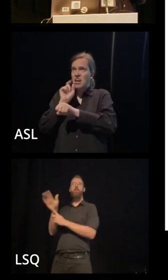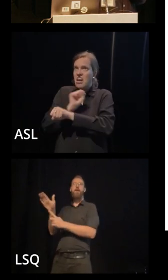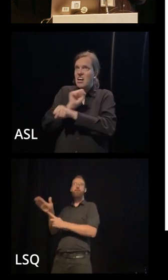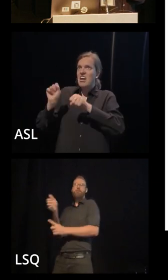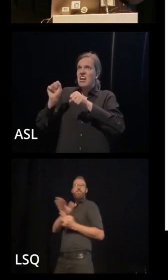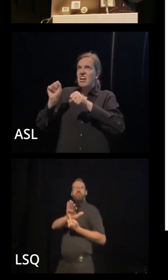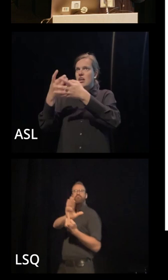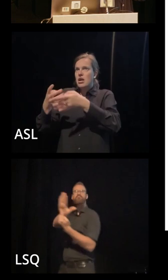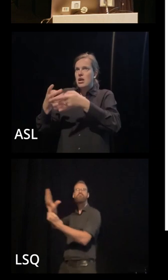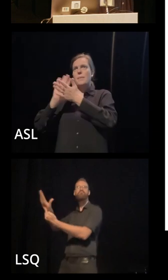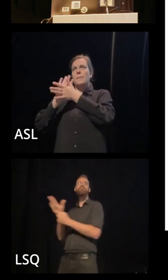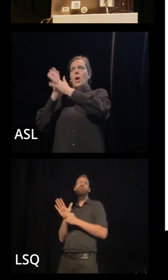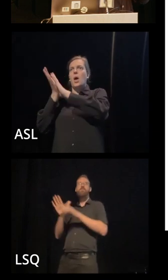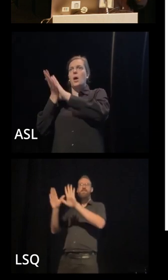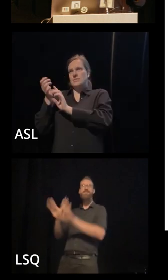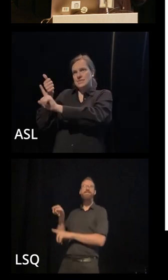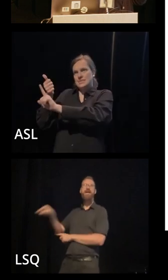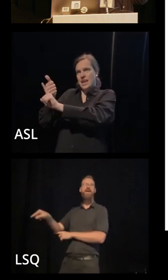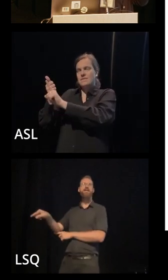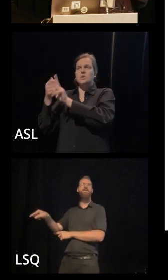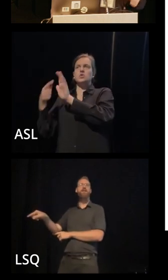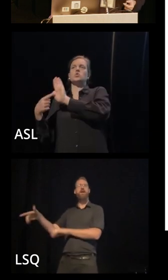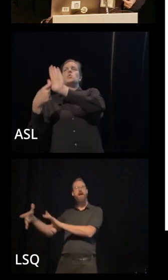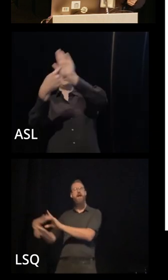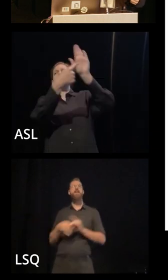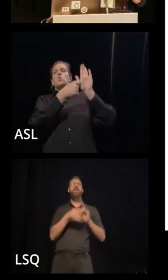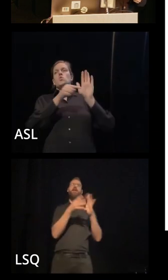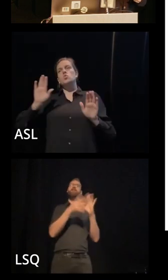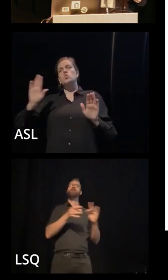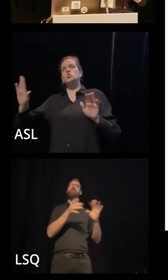apporter toute la profondeur au récit, en fait.